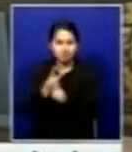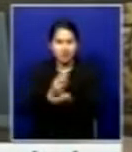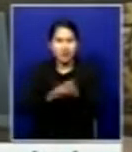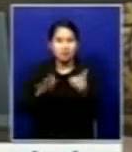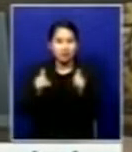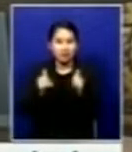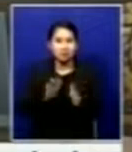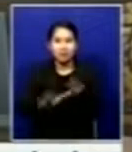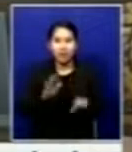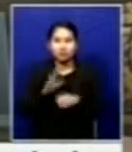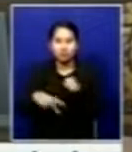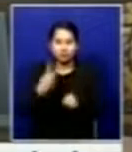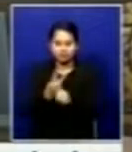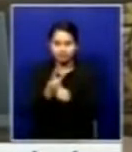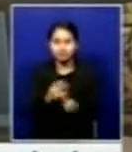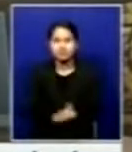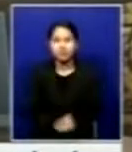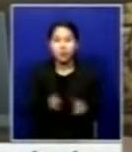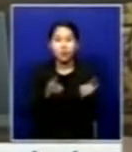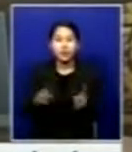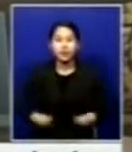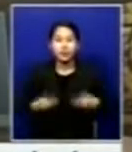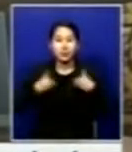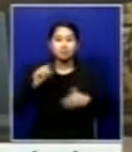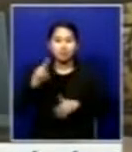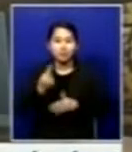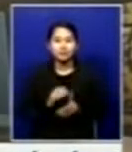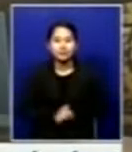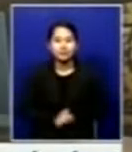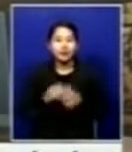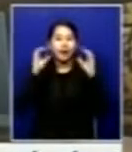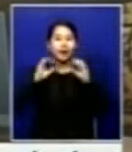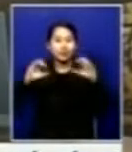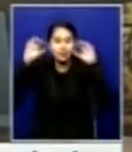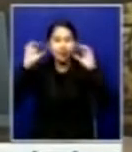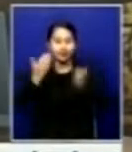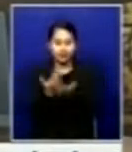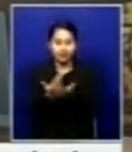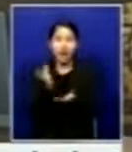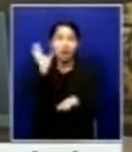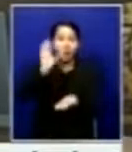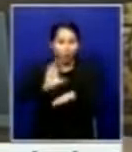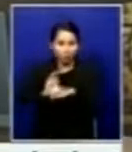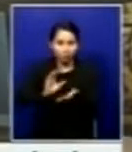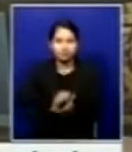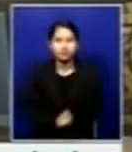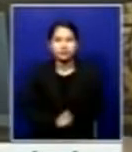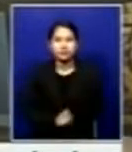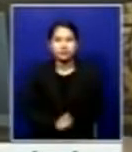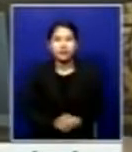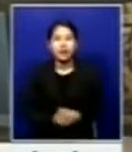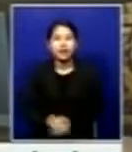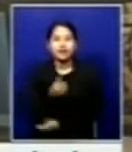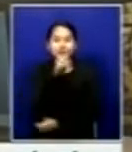ตินะครับในวิถีชีวิตใหม่นี่รัฐบาลได้ใช้งบประมาณแผ่นดินไปถึง11